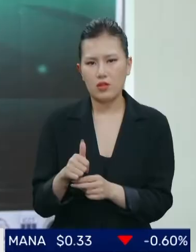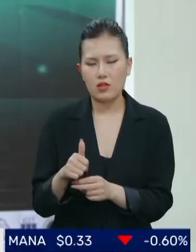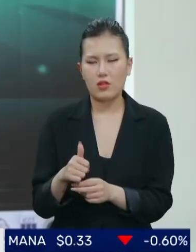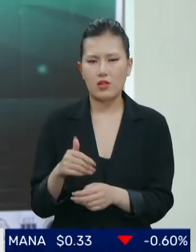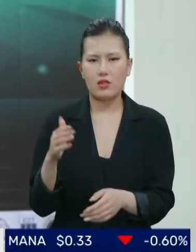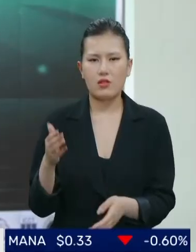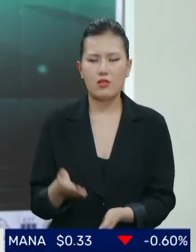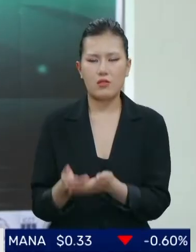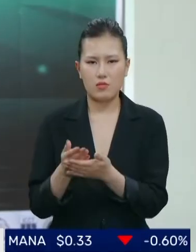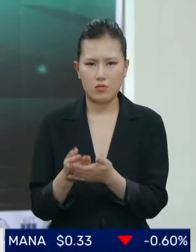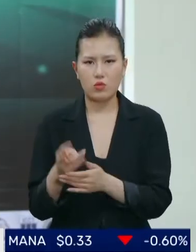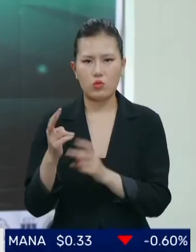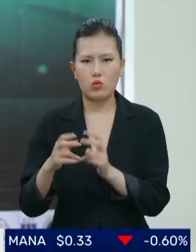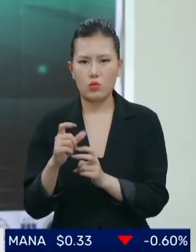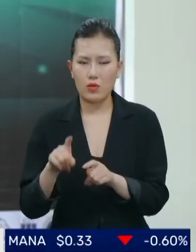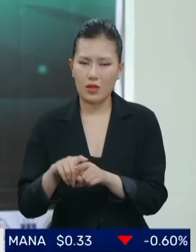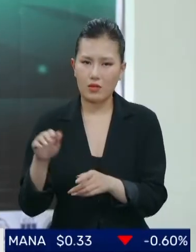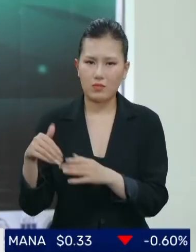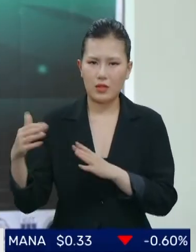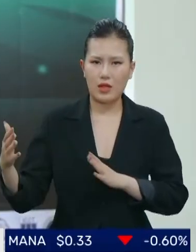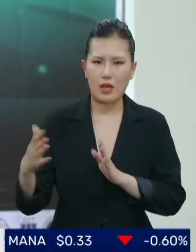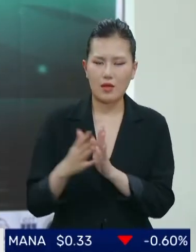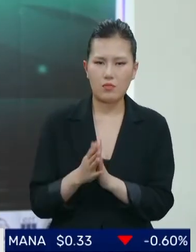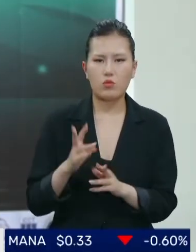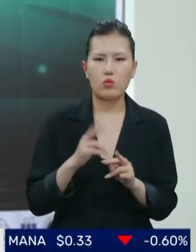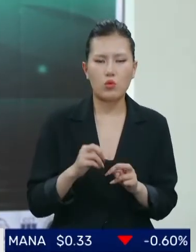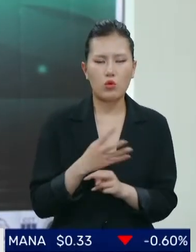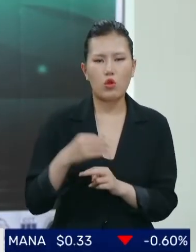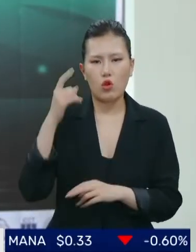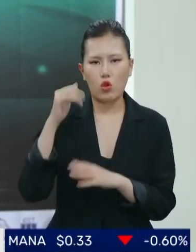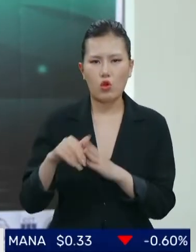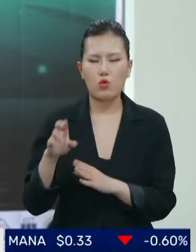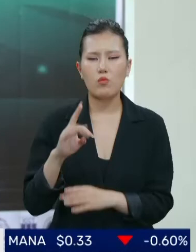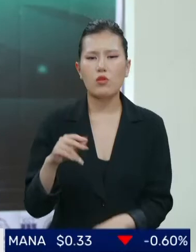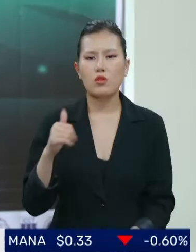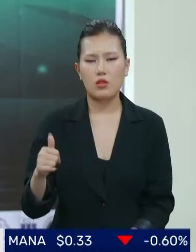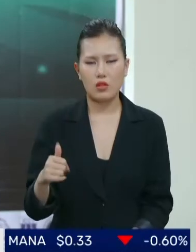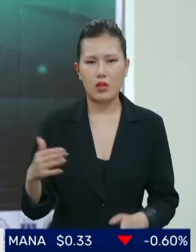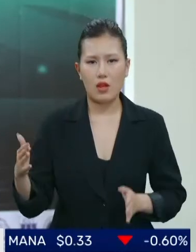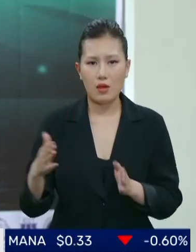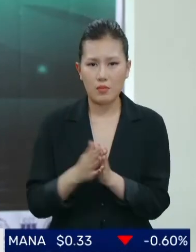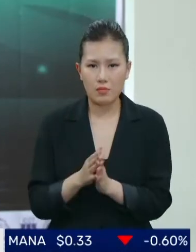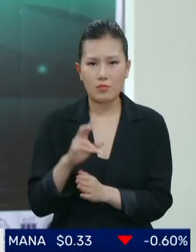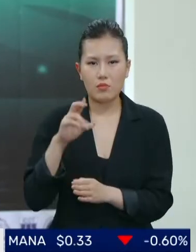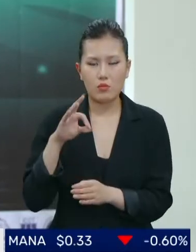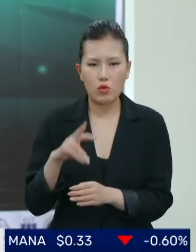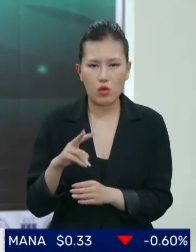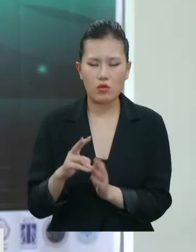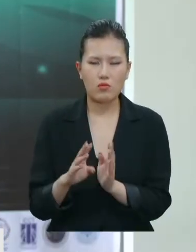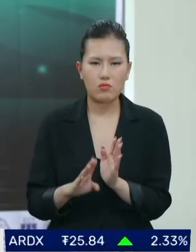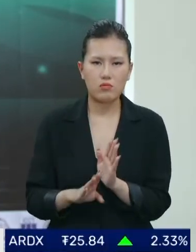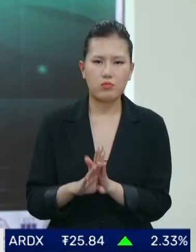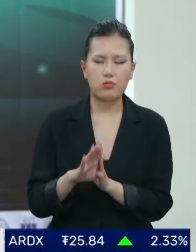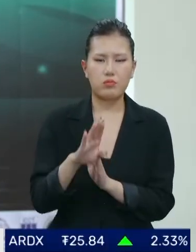өдөр эрхлэгчт мэн бас хамтарсан байвал их зүг судлаачтай ойлгодог те им хамтын им хамтарч ижил энэ одоо